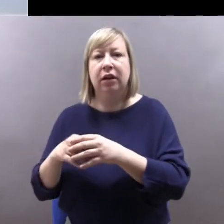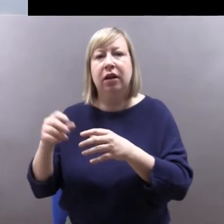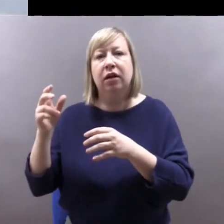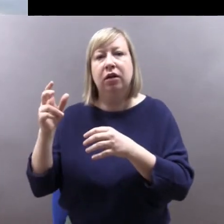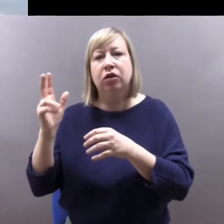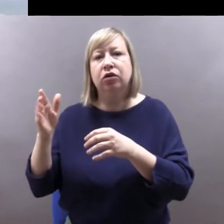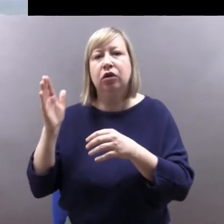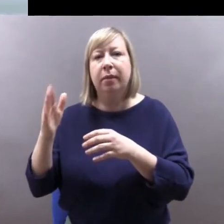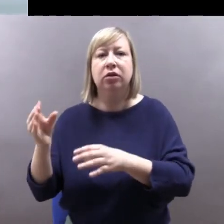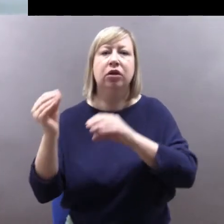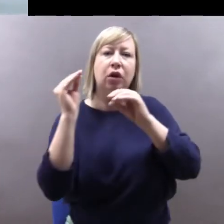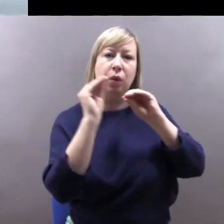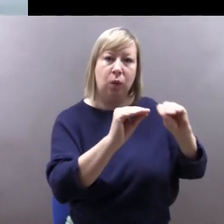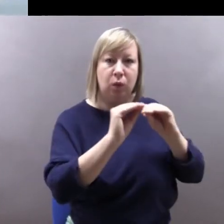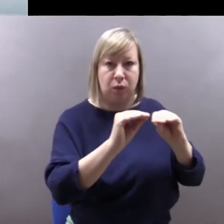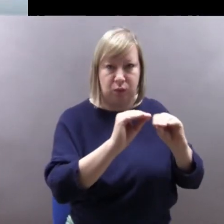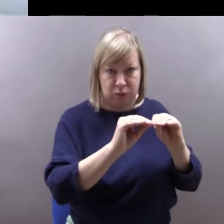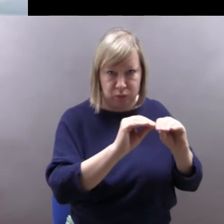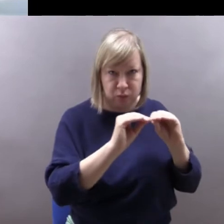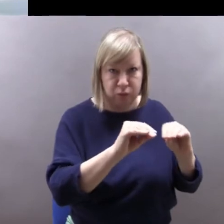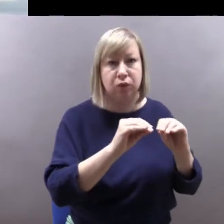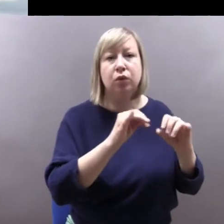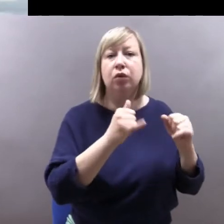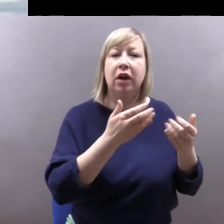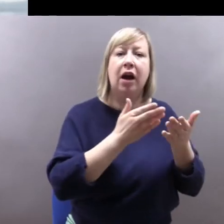problemu szoku, tak?